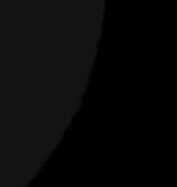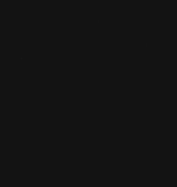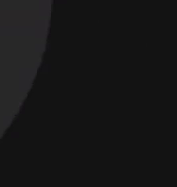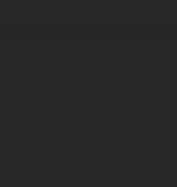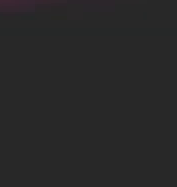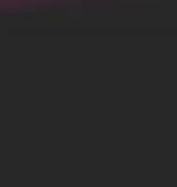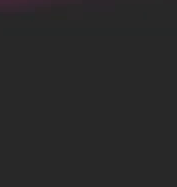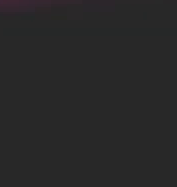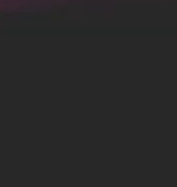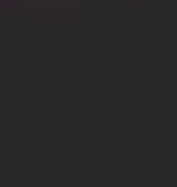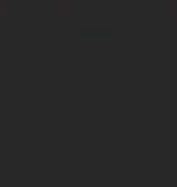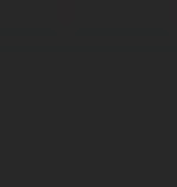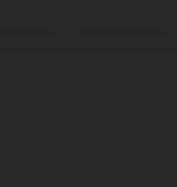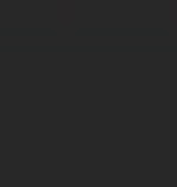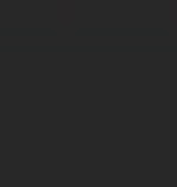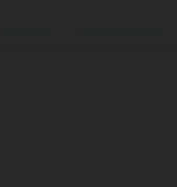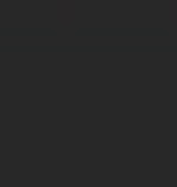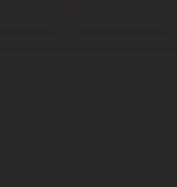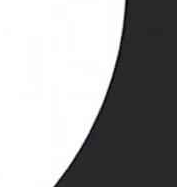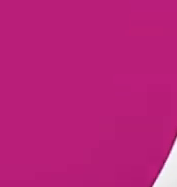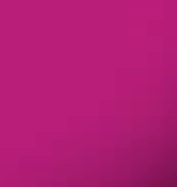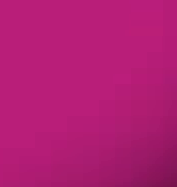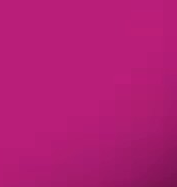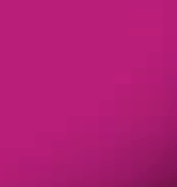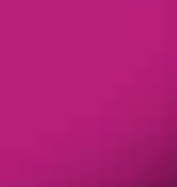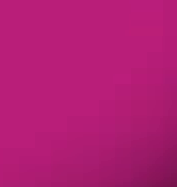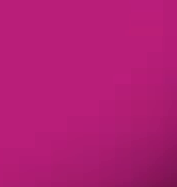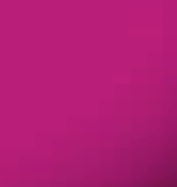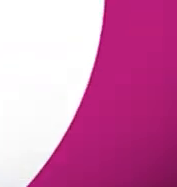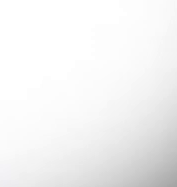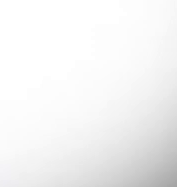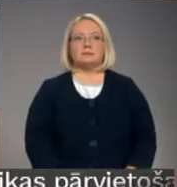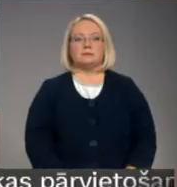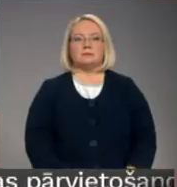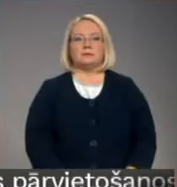Re, visi ēters ir te!